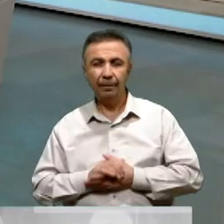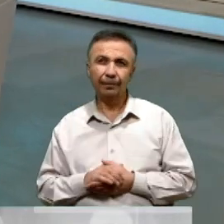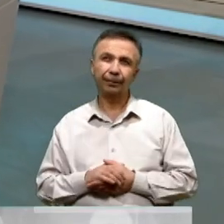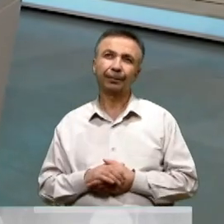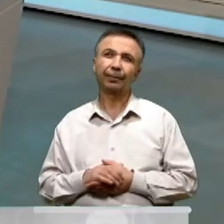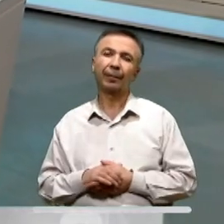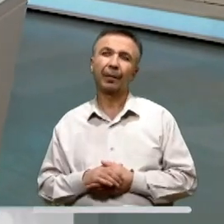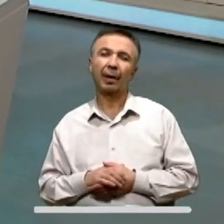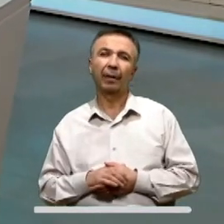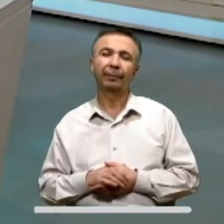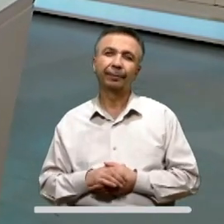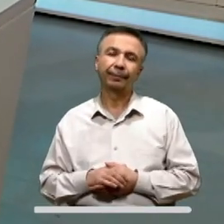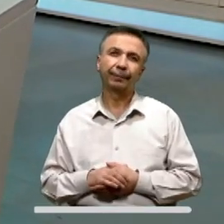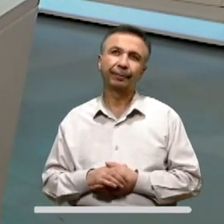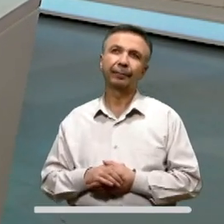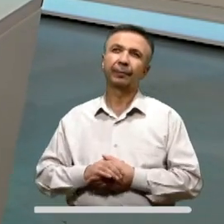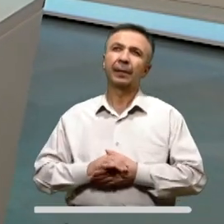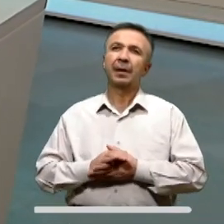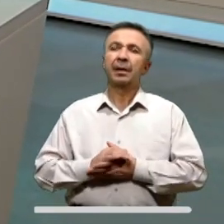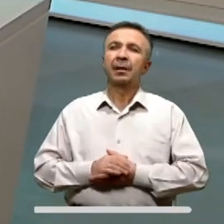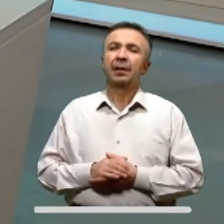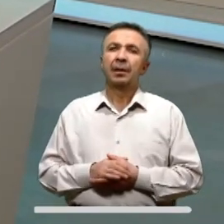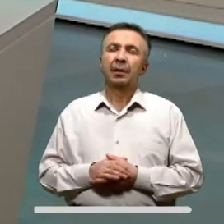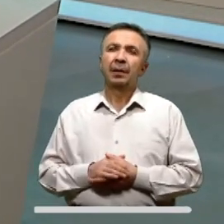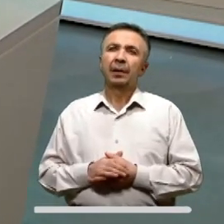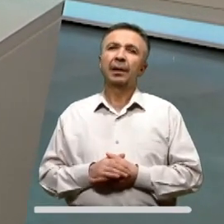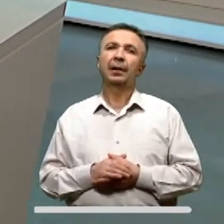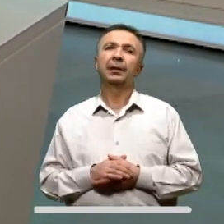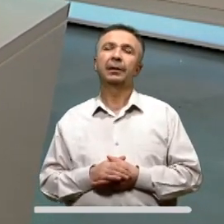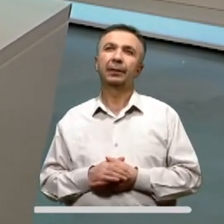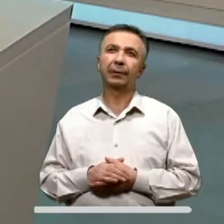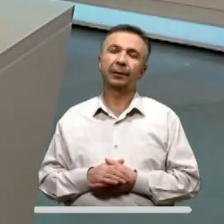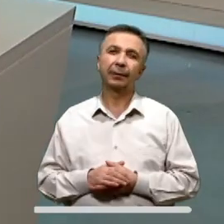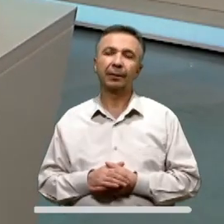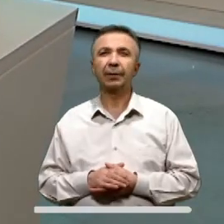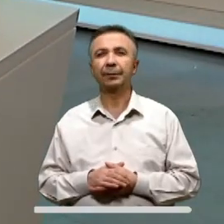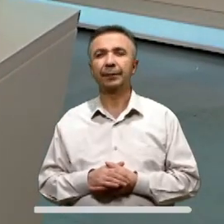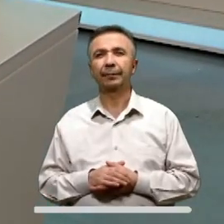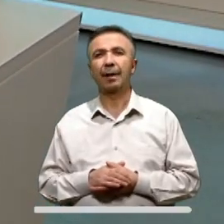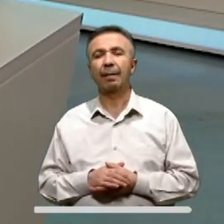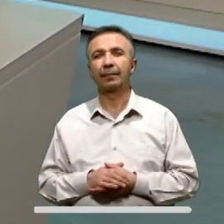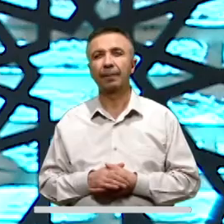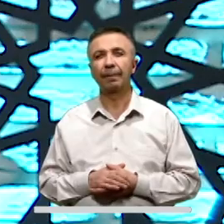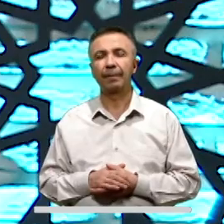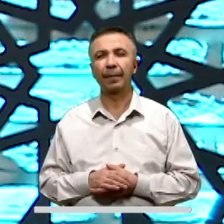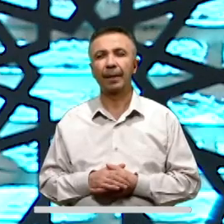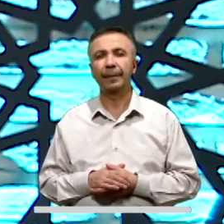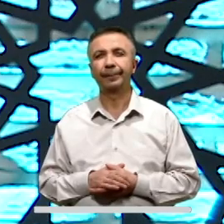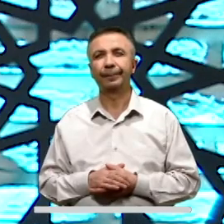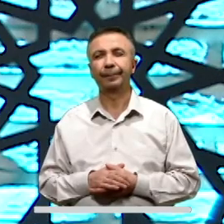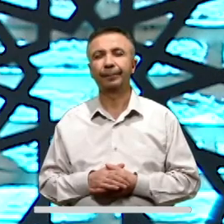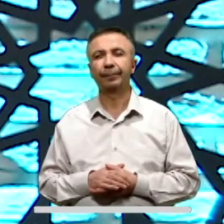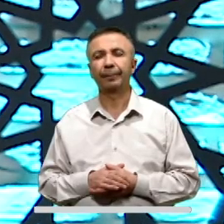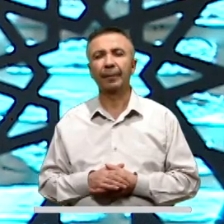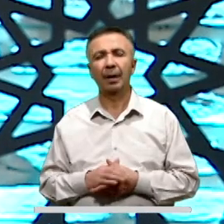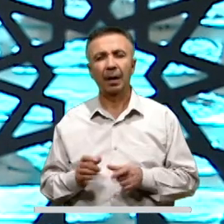Teşekkür ederiz. Rabbimiz borçlu kullarına acilen edalar nasip etsin. Ödeme kolaylıkları ihsan etsin.